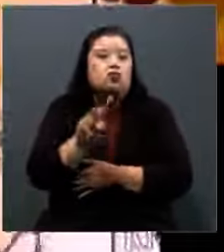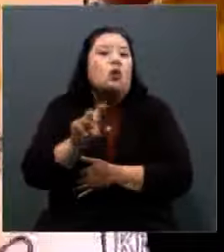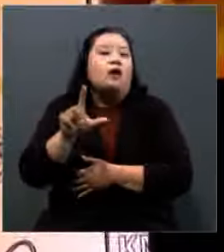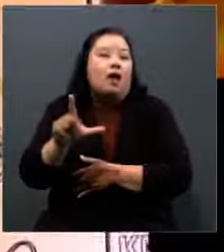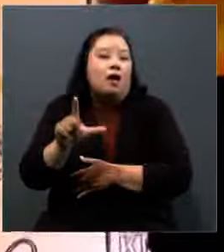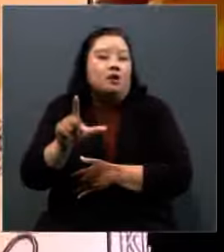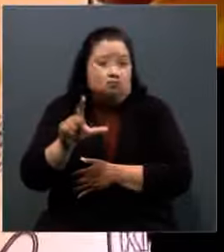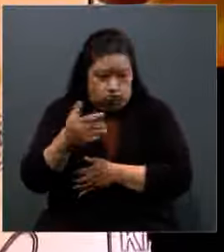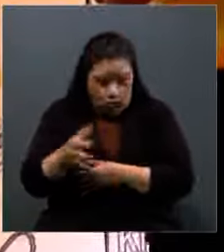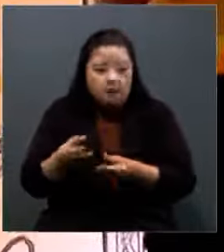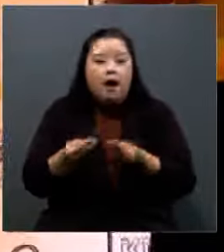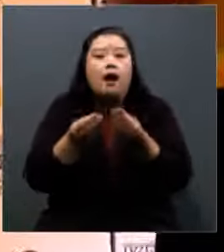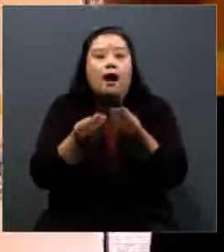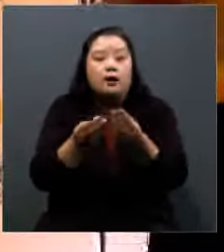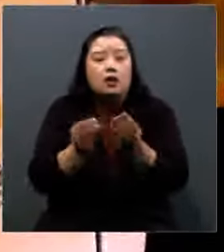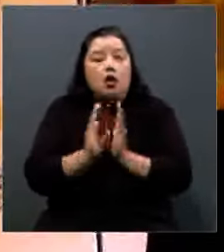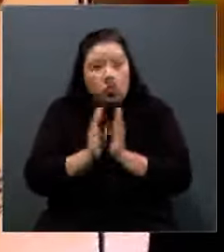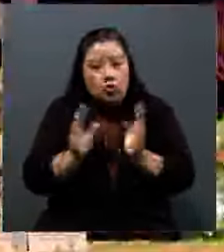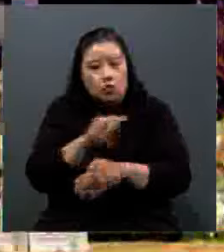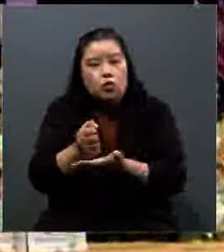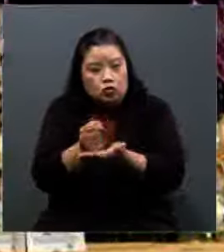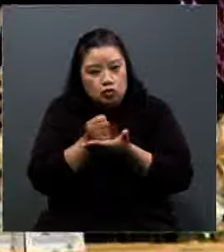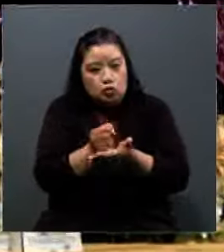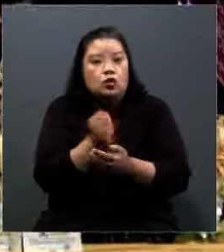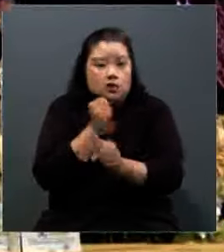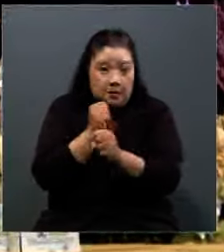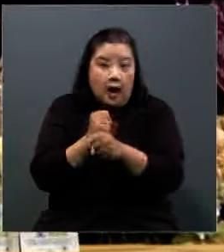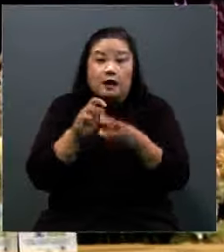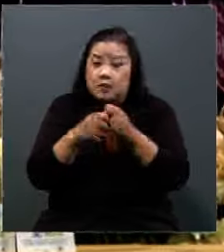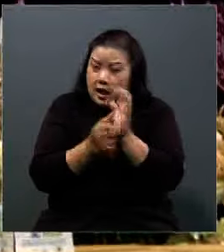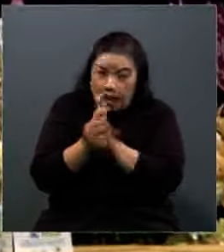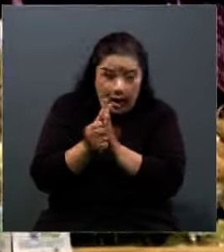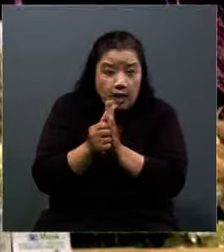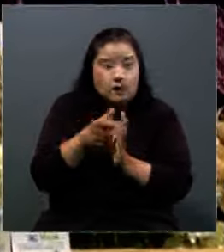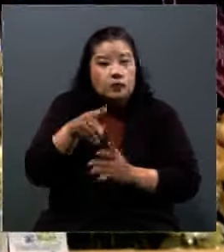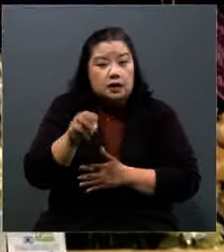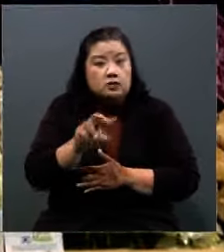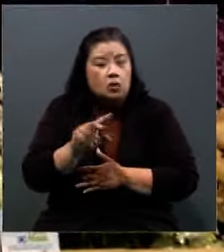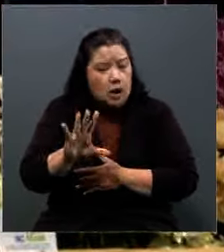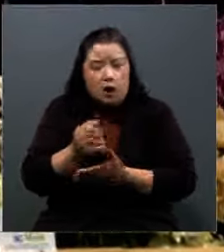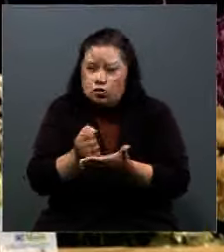มีส่วนช่วยกันคนละไม้คนละมือใส่ใจในการแก้ปัญหาฝุ่น PM2.5 ครับ